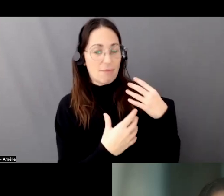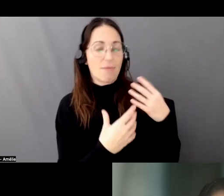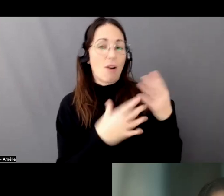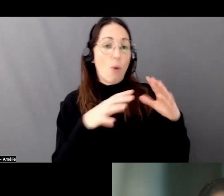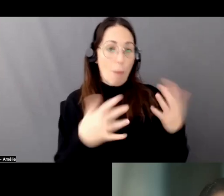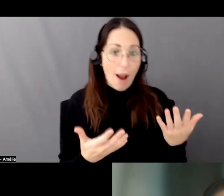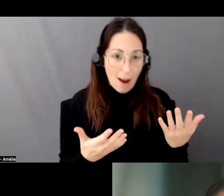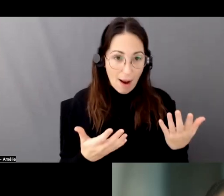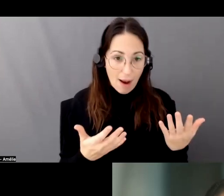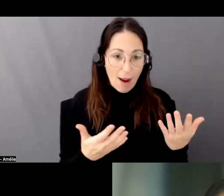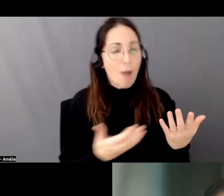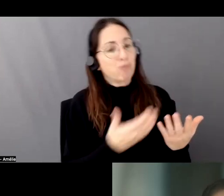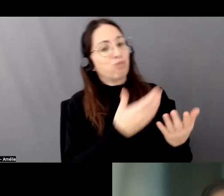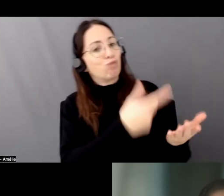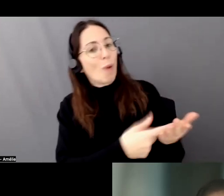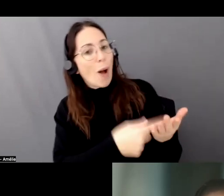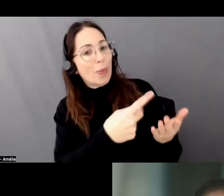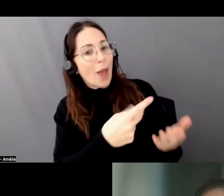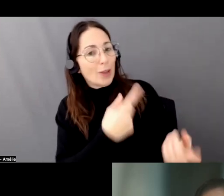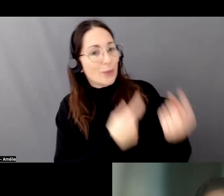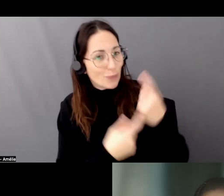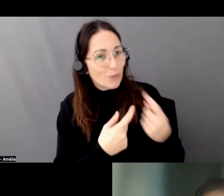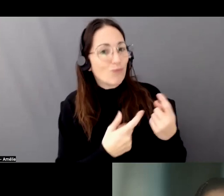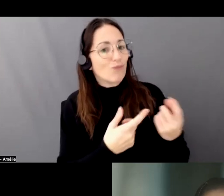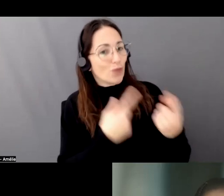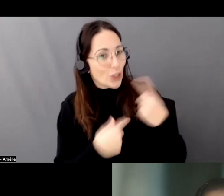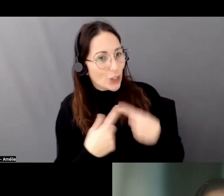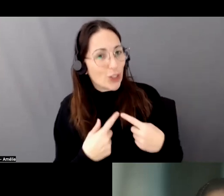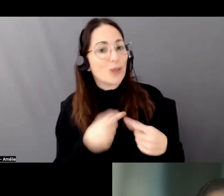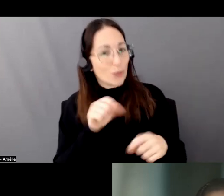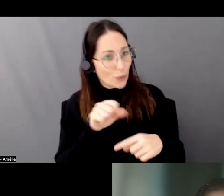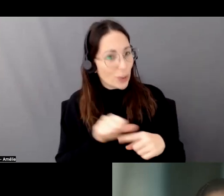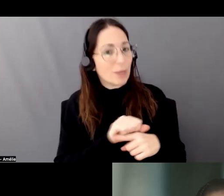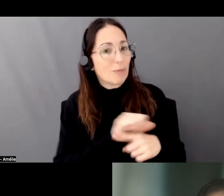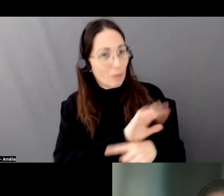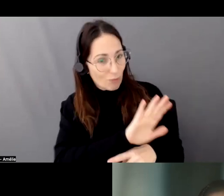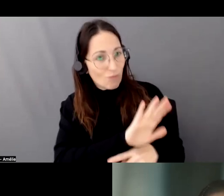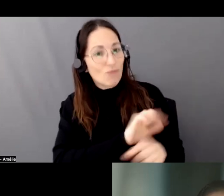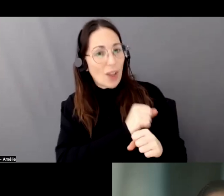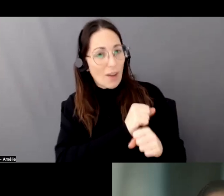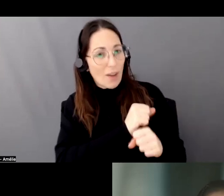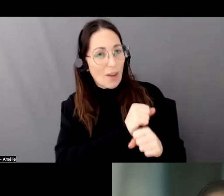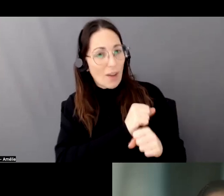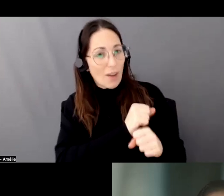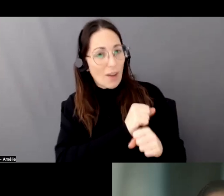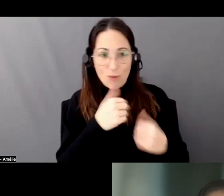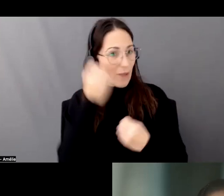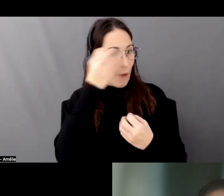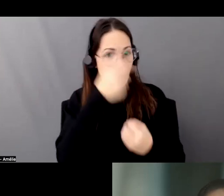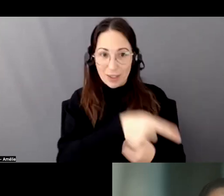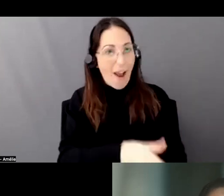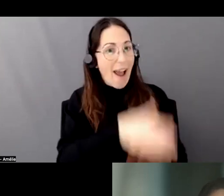où, ils nous disent que, oui, dans leur pratique, heu, nos informations ont permis